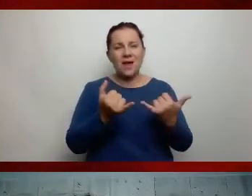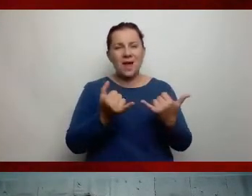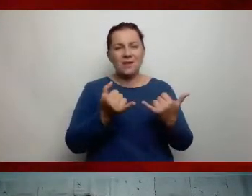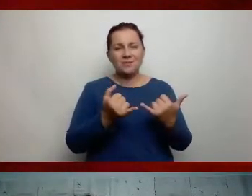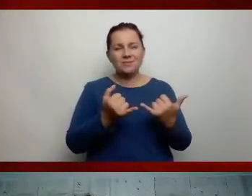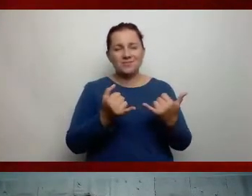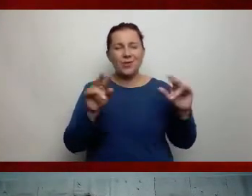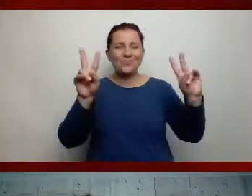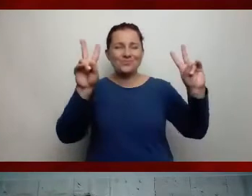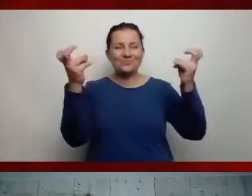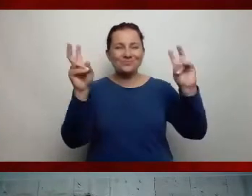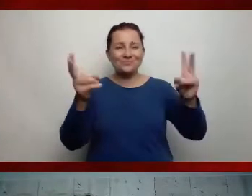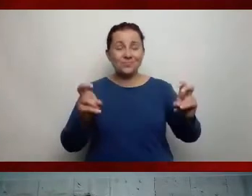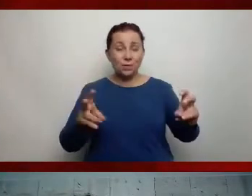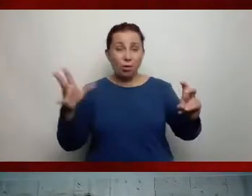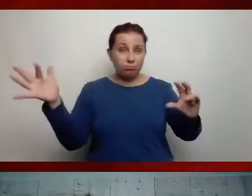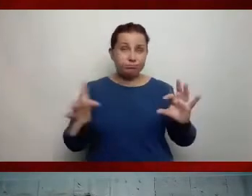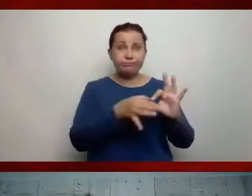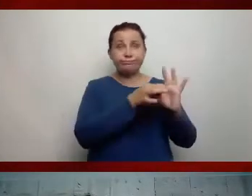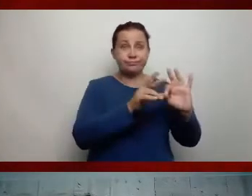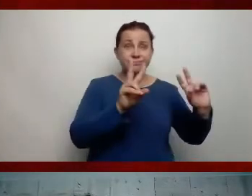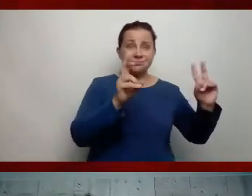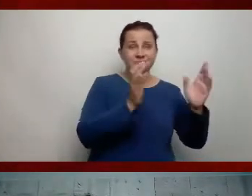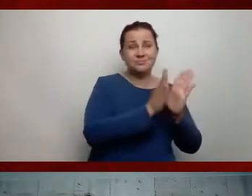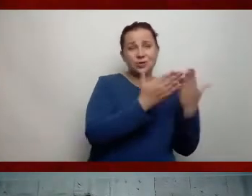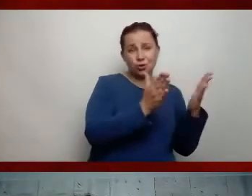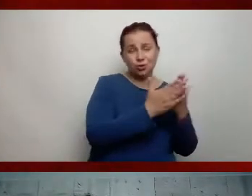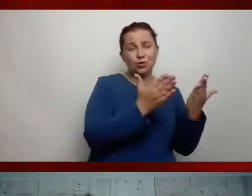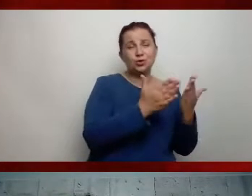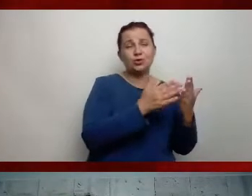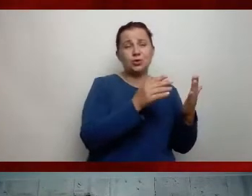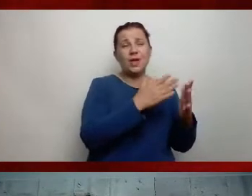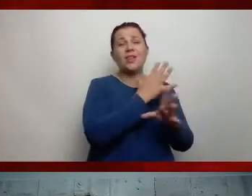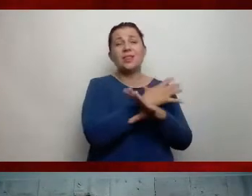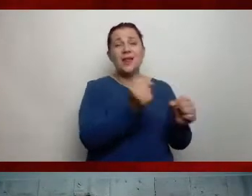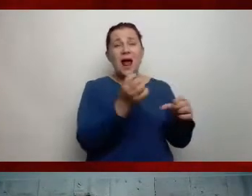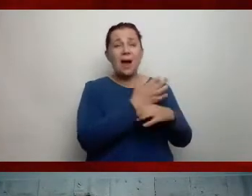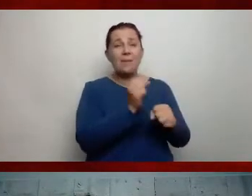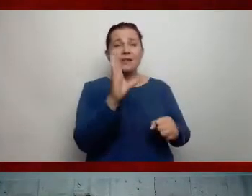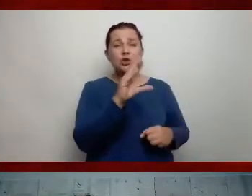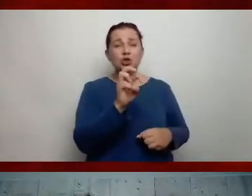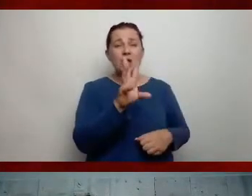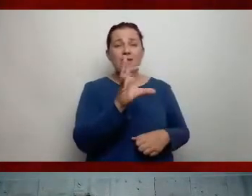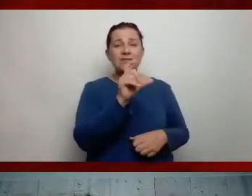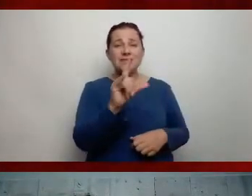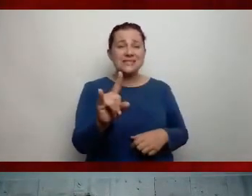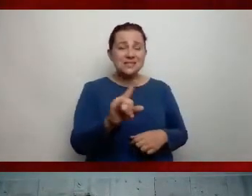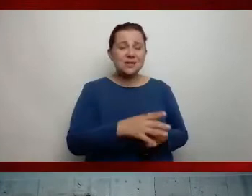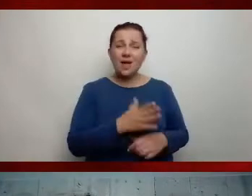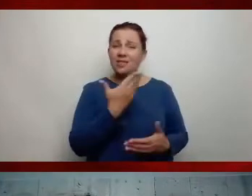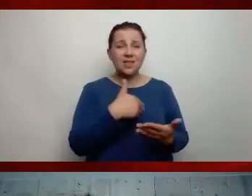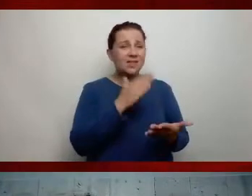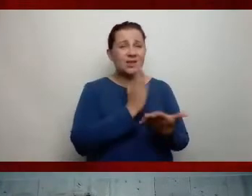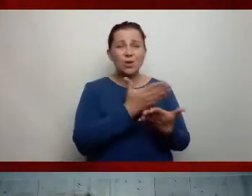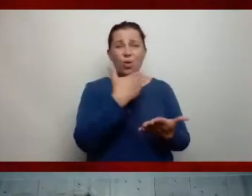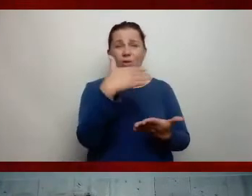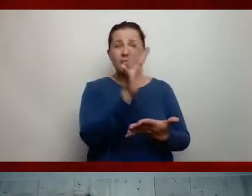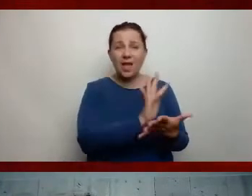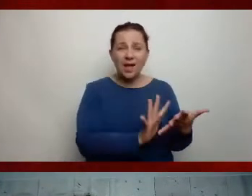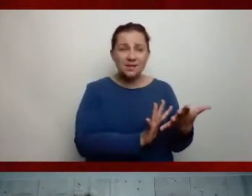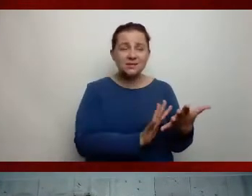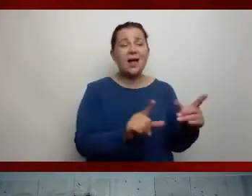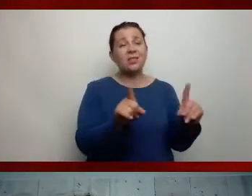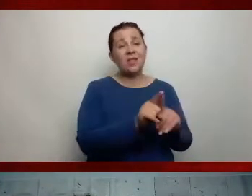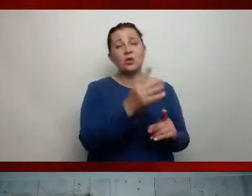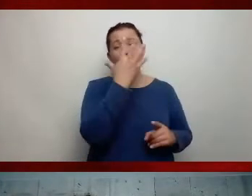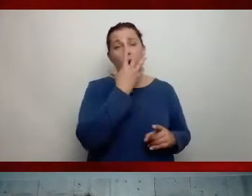znajduje pan właśnie w Szewcach, dobrze rozumiem? No, znajduje to w dramatach, a znajduje też to nie tylko w tekście, ale również w